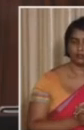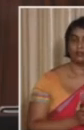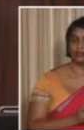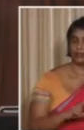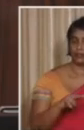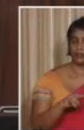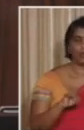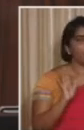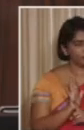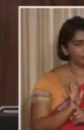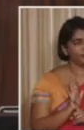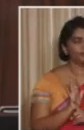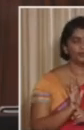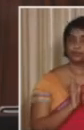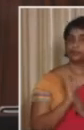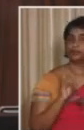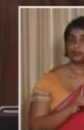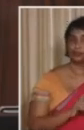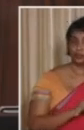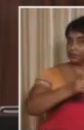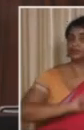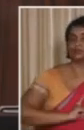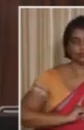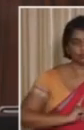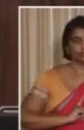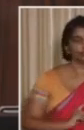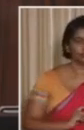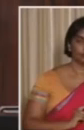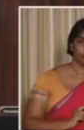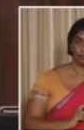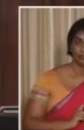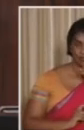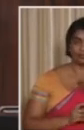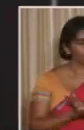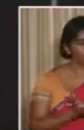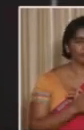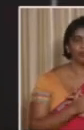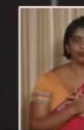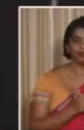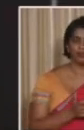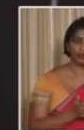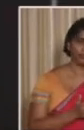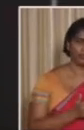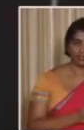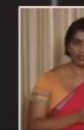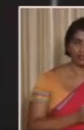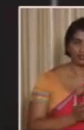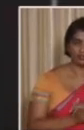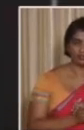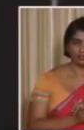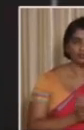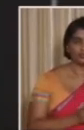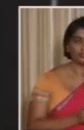අප මිත්‍ර ලක්ෂ්මන් කිරියල්ල මන්ත්‍රීතුමාගේ කතාවෙන් පස්සේ අදහස් ප්‍රකාශ කරන්න ලැබීම ගැන සන්තෝෂ වෙනවා මට දැනෙනවා ඔබතුමාගේ දුක මට